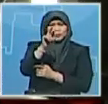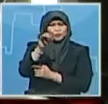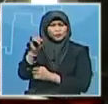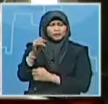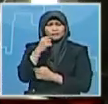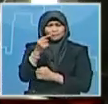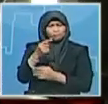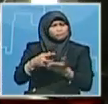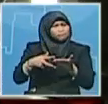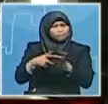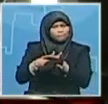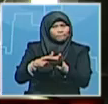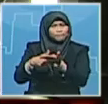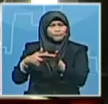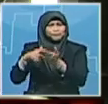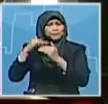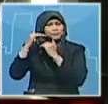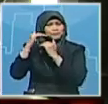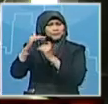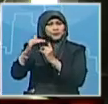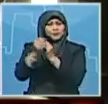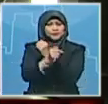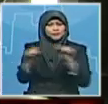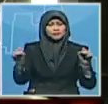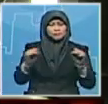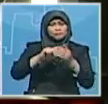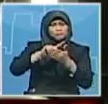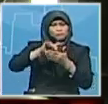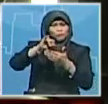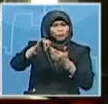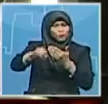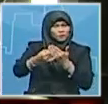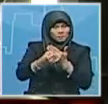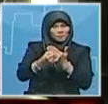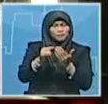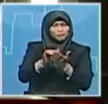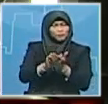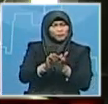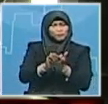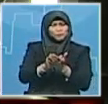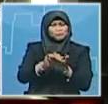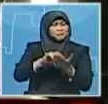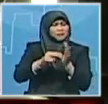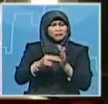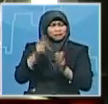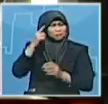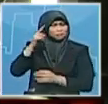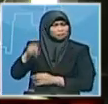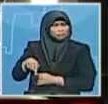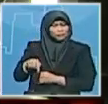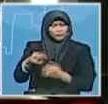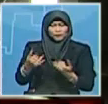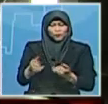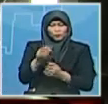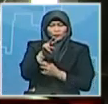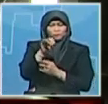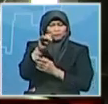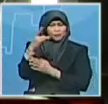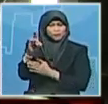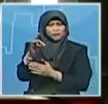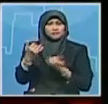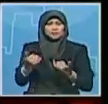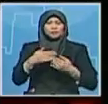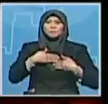menggencatkan tempoh menyiapkan projek adalah perkara-perkara yang bersifat luar jangka. Jadi 2018 sebagai satu komitmen